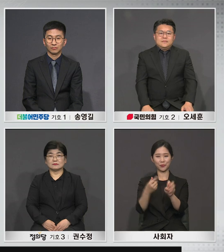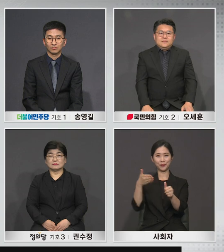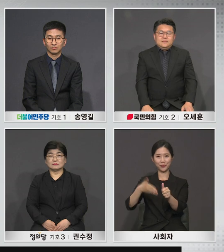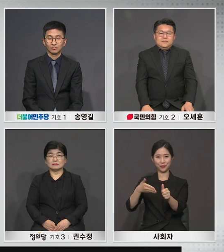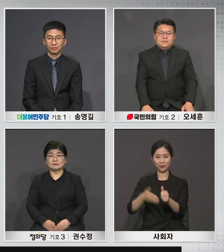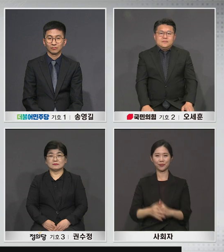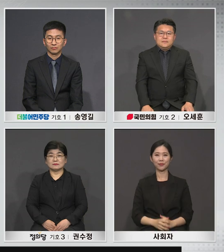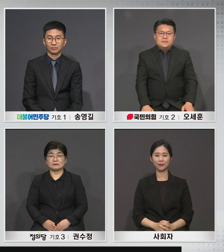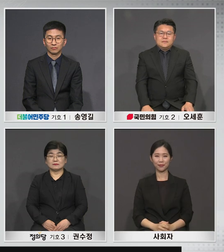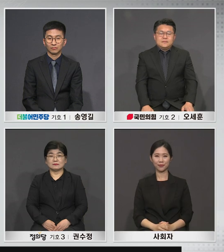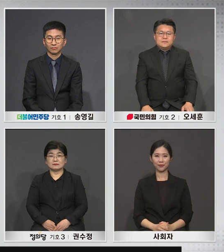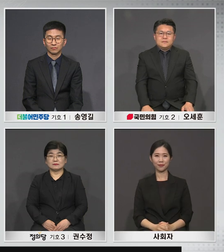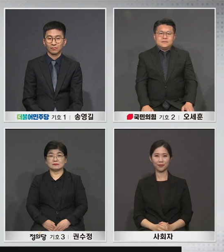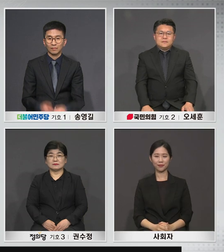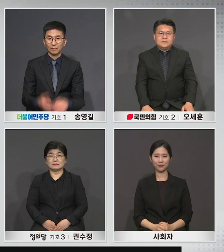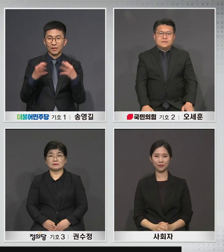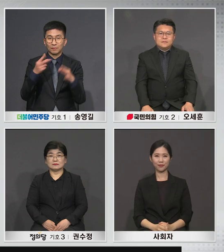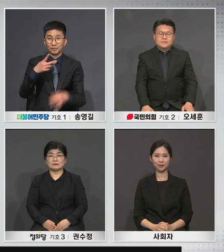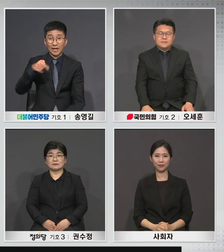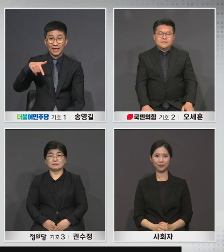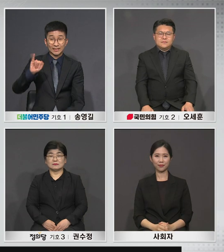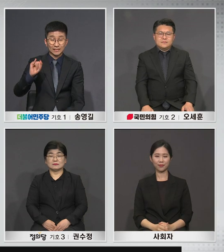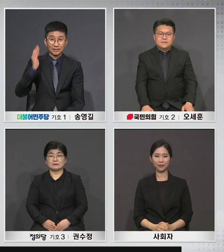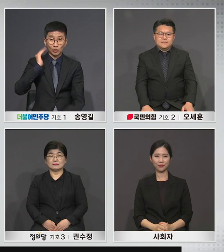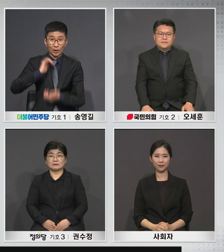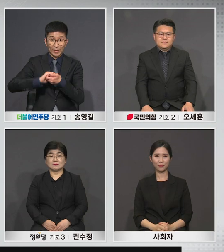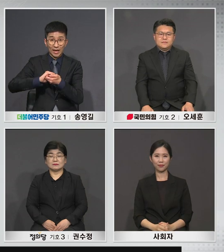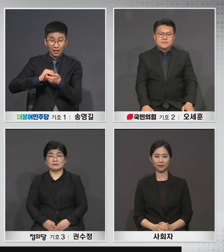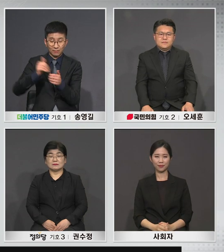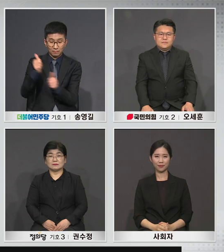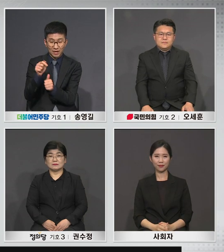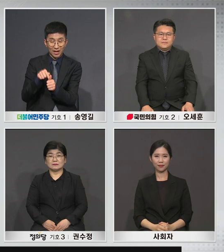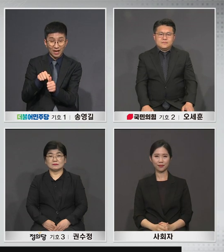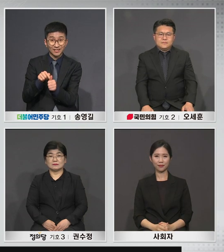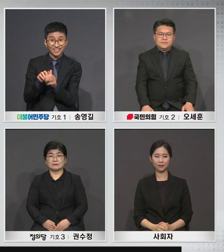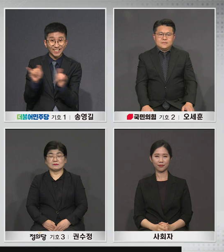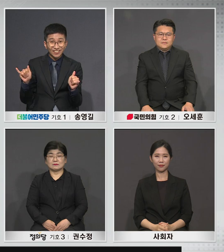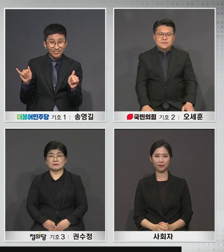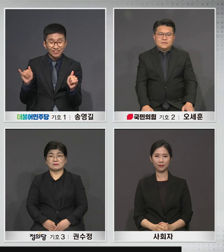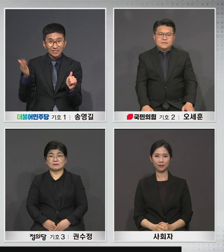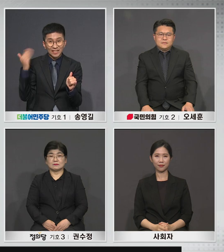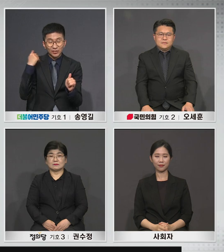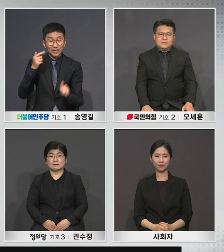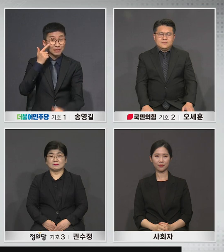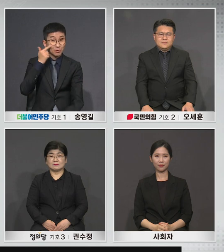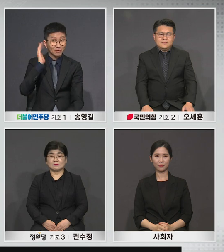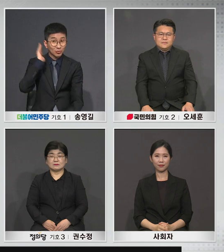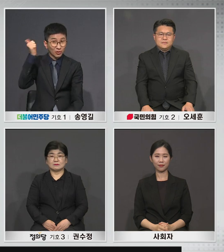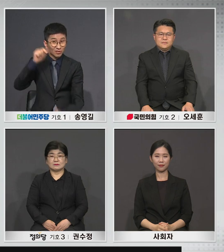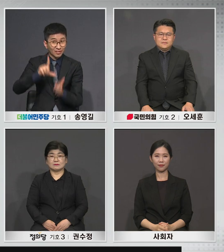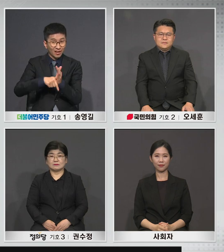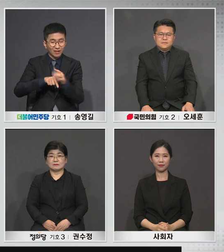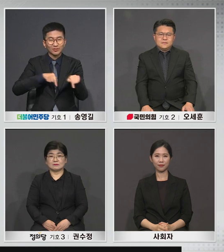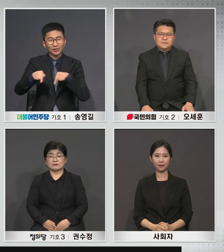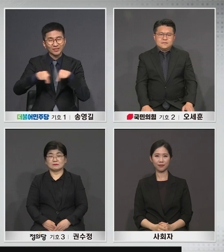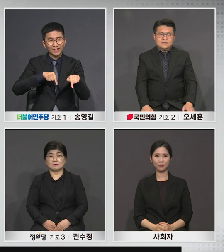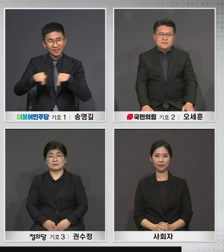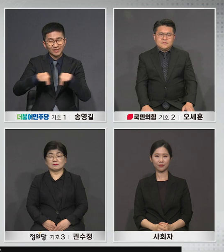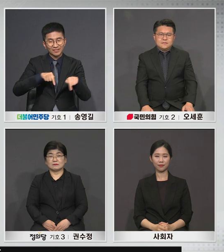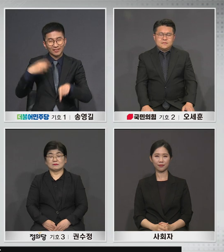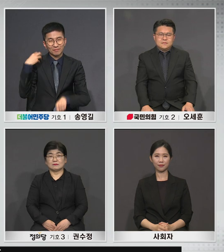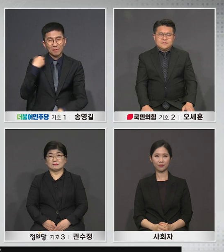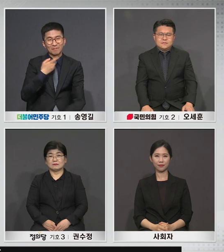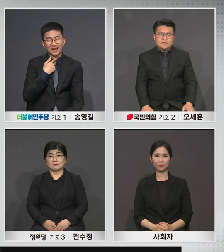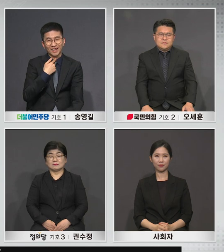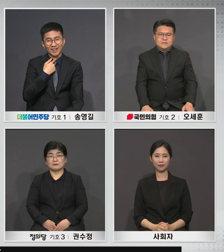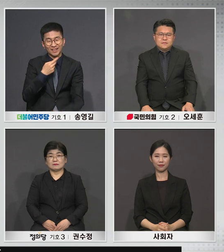김대기 청와대 비서실장이 이명박 정부 때 청와대 정책실장을 한 것으로 알고 있습니다. 이분이 인천국제공항